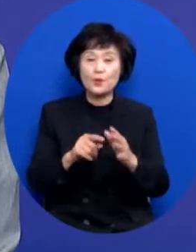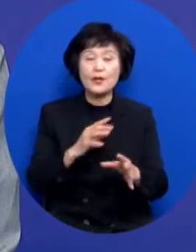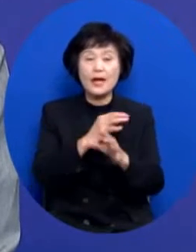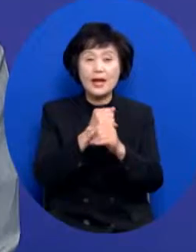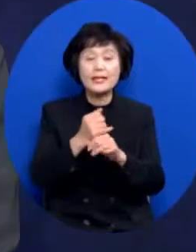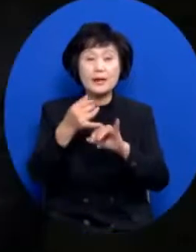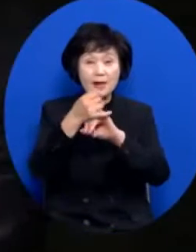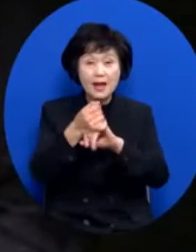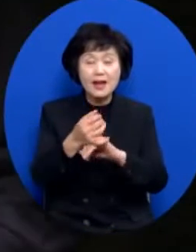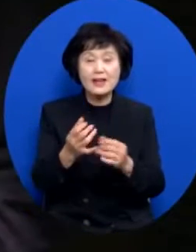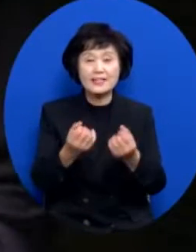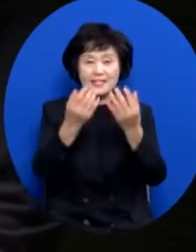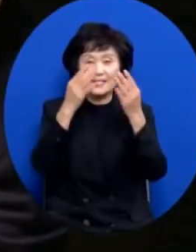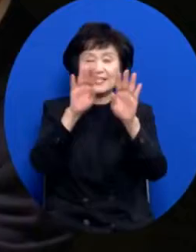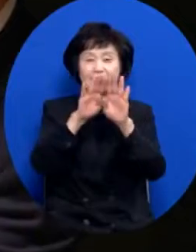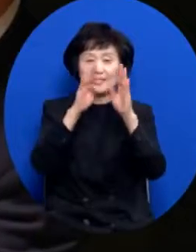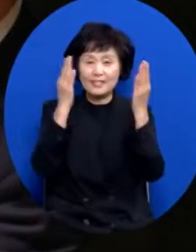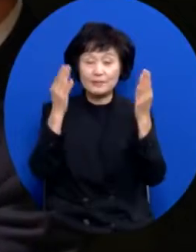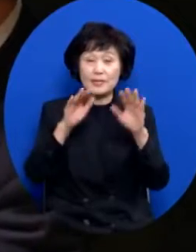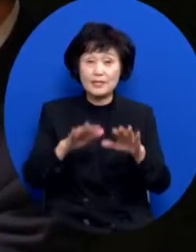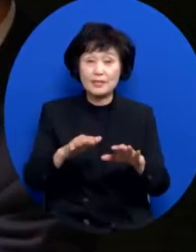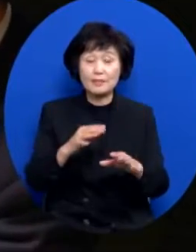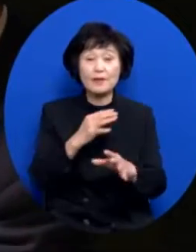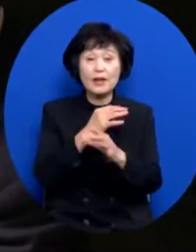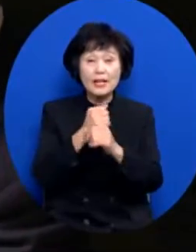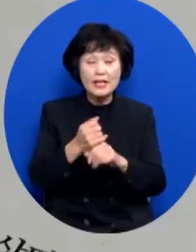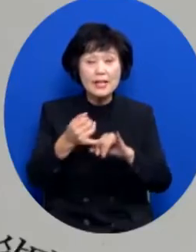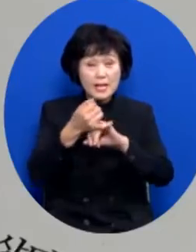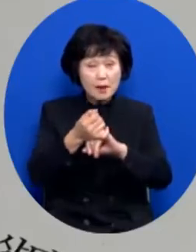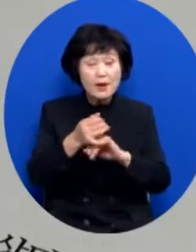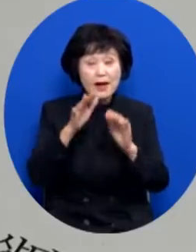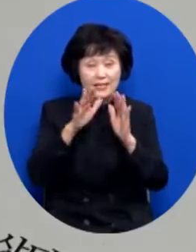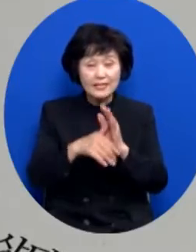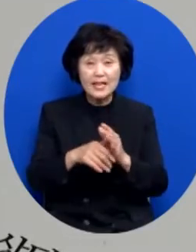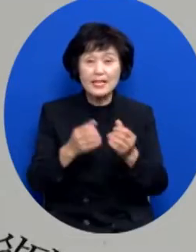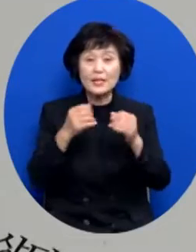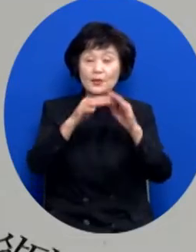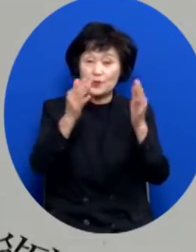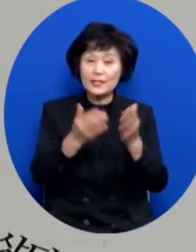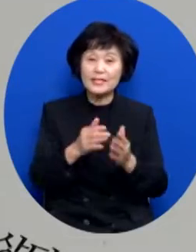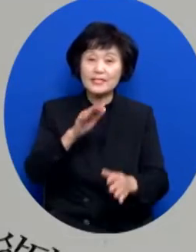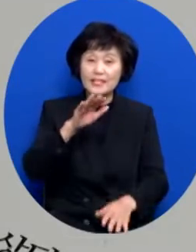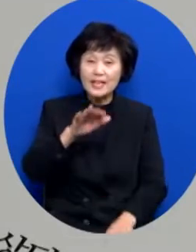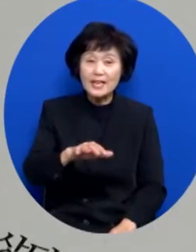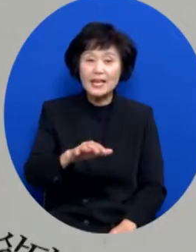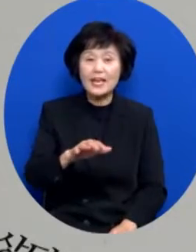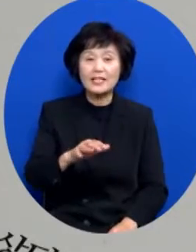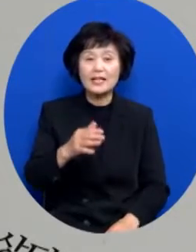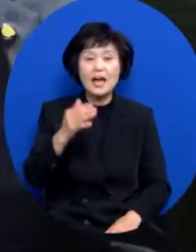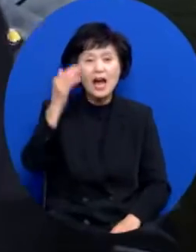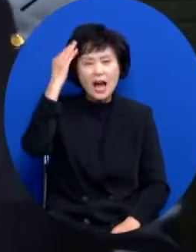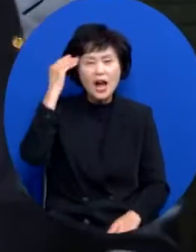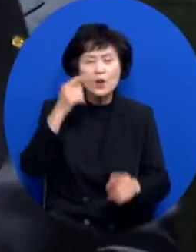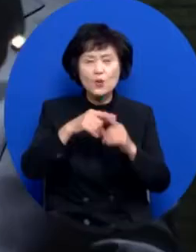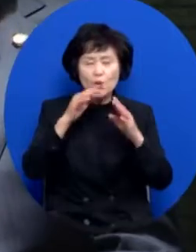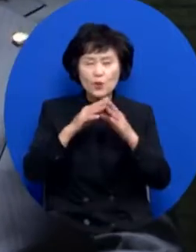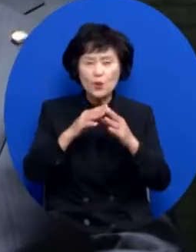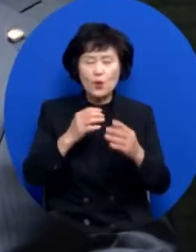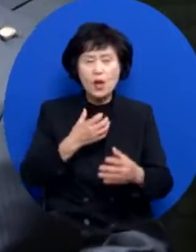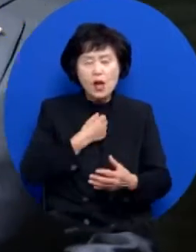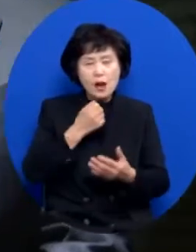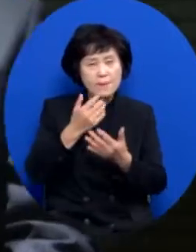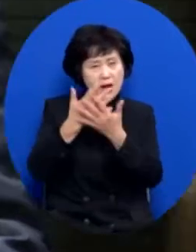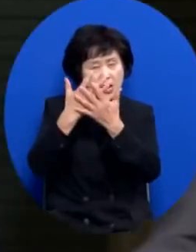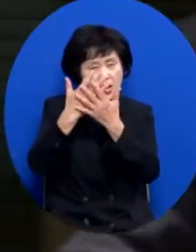진행했습니다 이번 협약에서 새 단체는 이태원 12구 참사 등 사회적 트라우마가 점증하고 있는